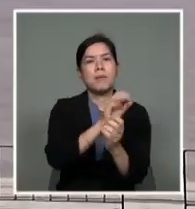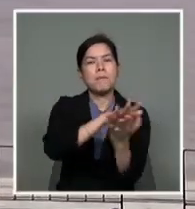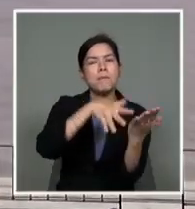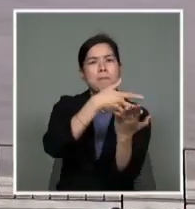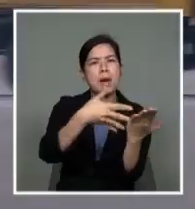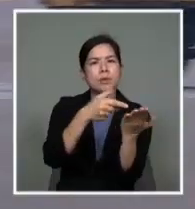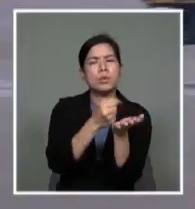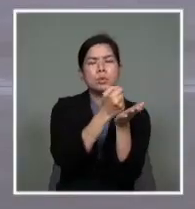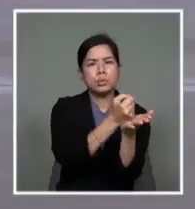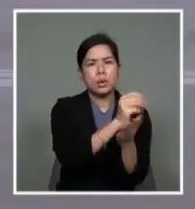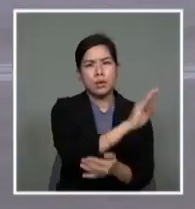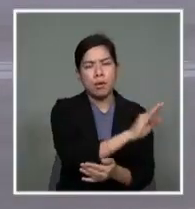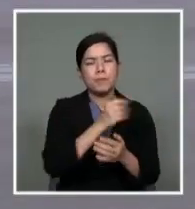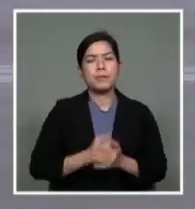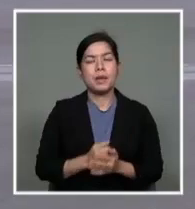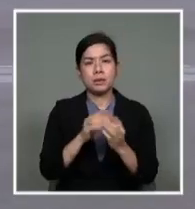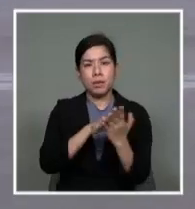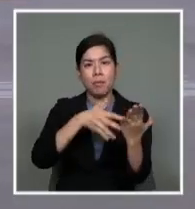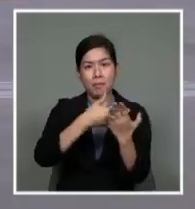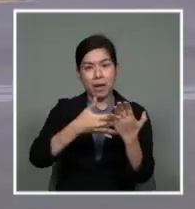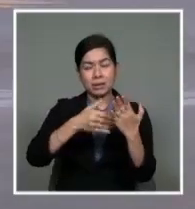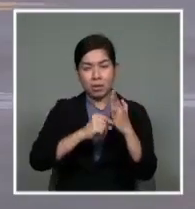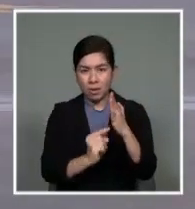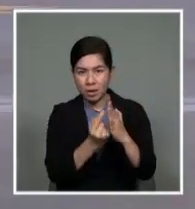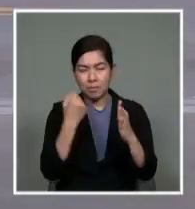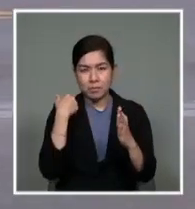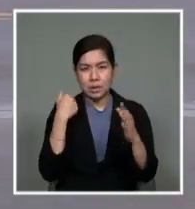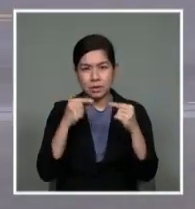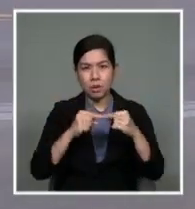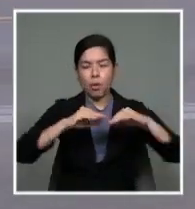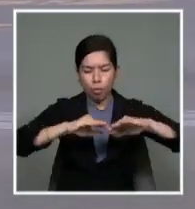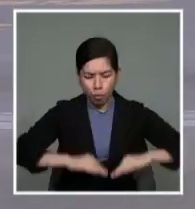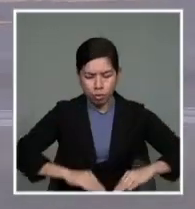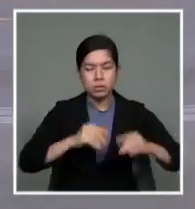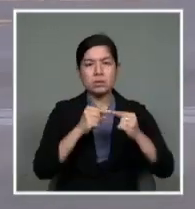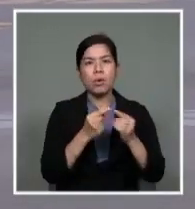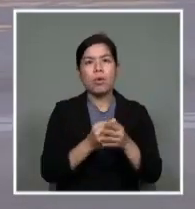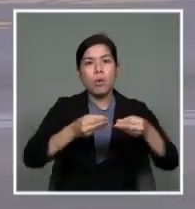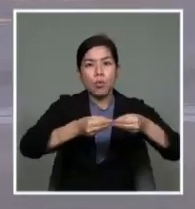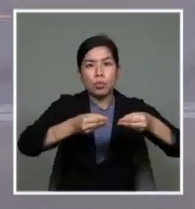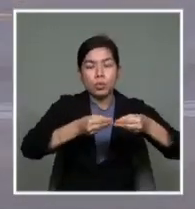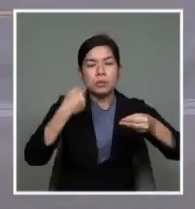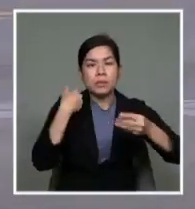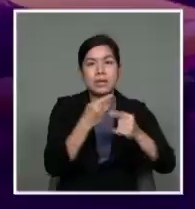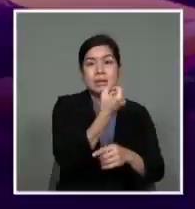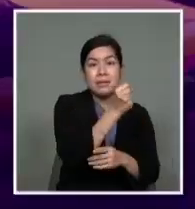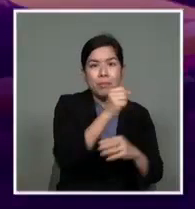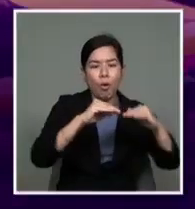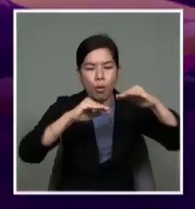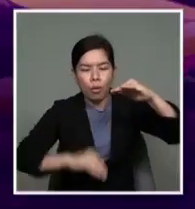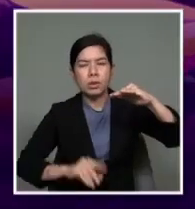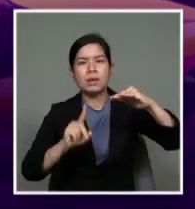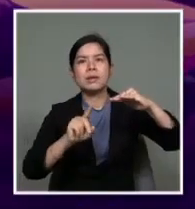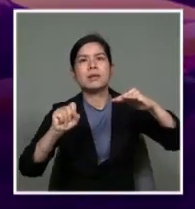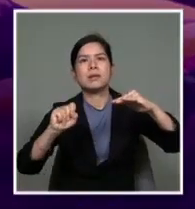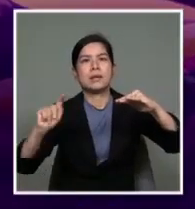หนี้และแผนเบื้องต้นจะทำการลดทุนจดทะเบียนจากหุ้นละ10บาทเหลือ1สตางค์เพื่อรับผิดชอบความเสียหาย